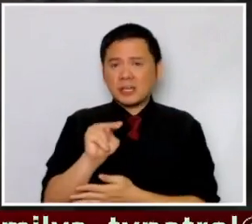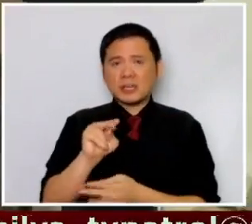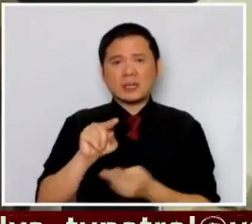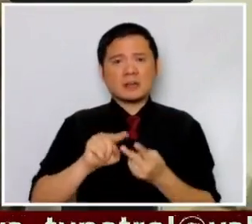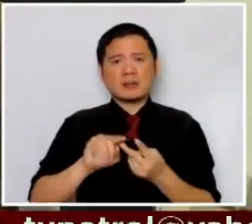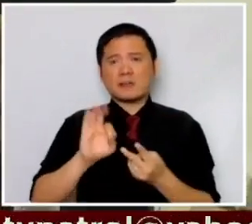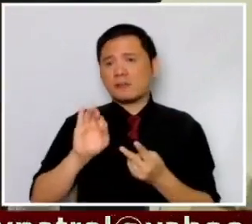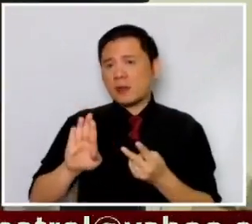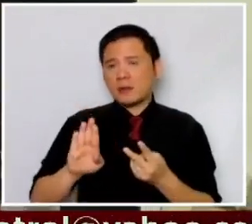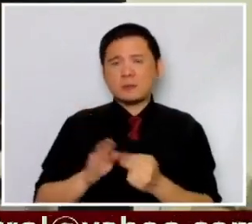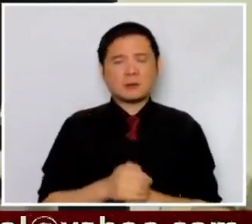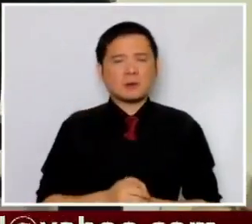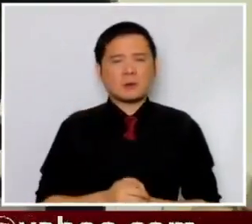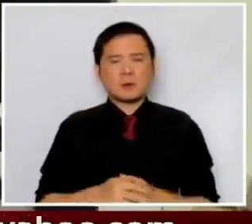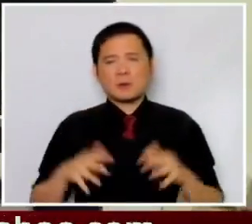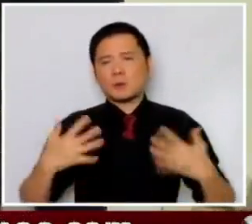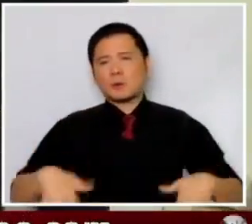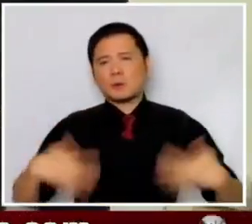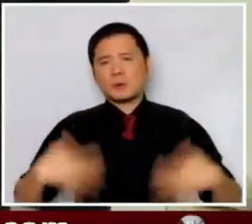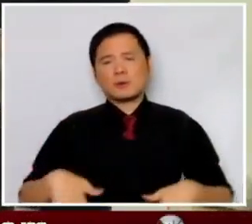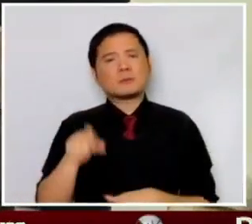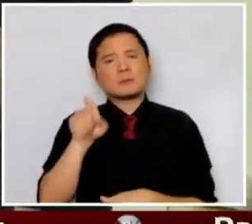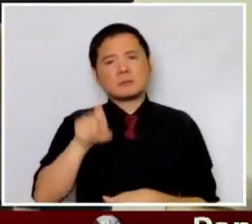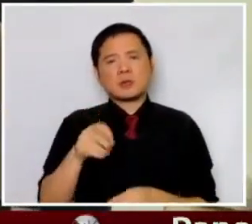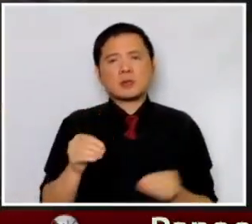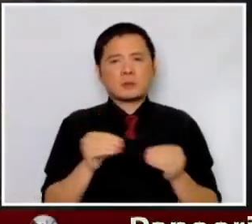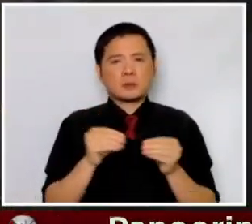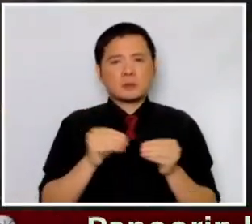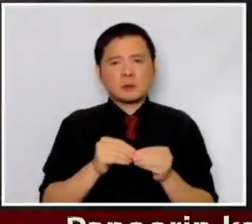too. People have to be careful and